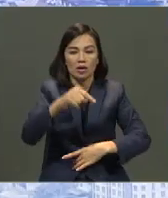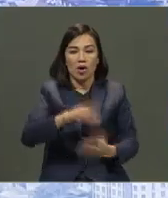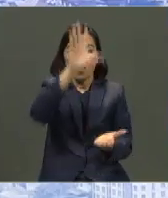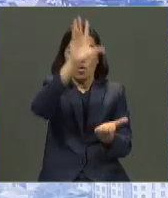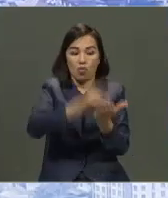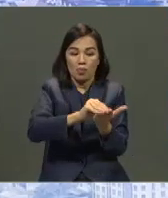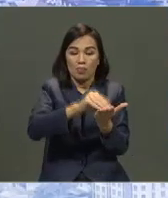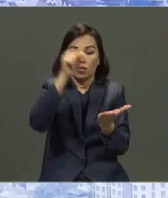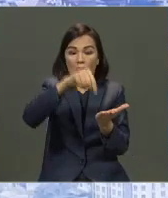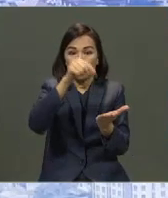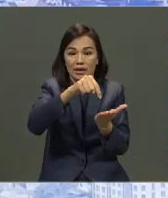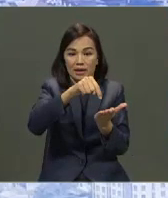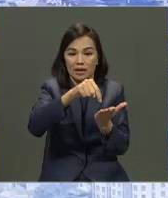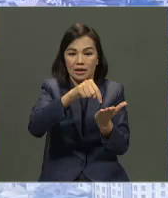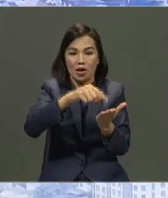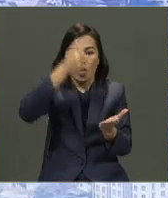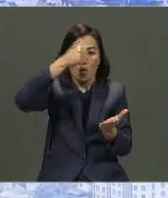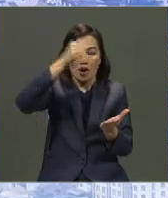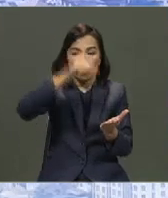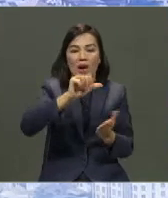ได้เพราะว่าข้อมูลทุกอย่างจะไปอยู่ที่กระทรวงสาธารณสุขโดยกรมควบคุมโรคกรมควบคุมโรคจะดูไว้ชุดข้อมูลนี้60